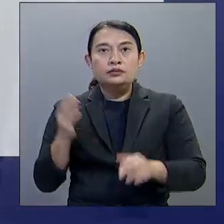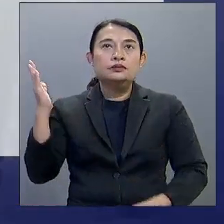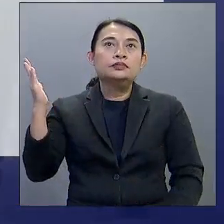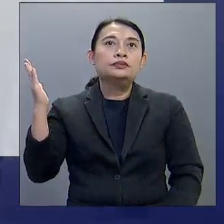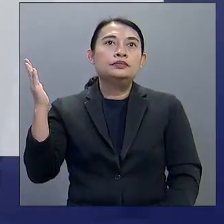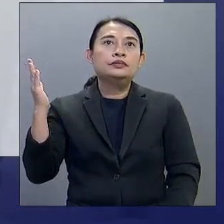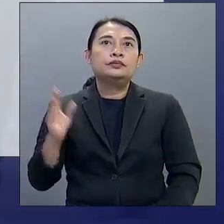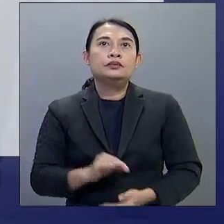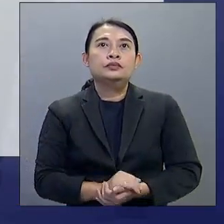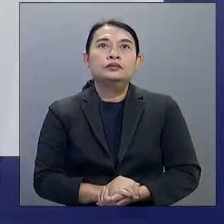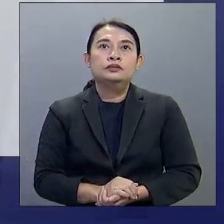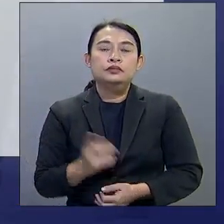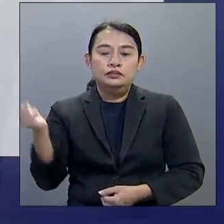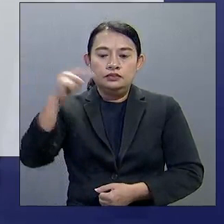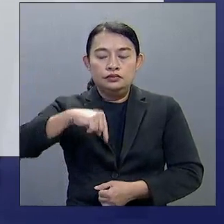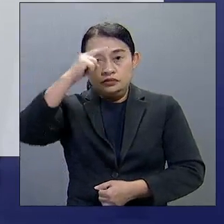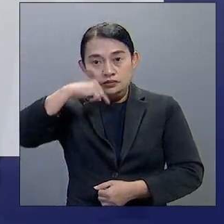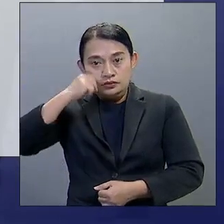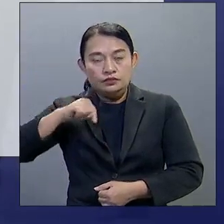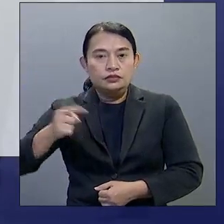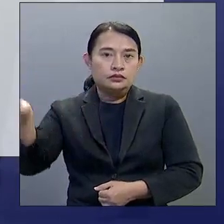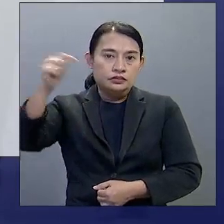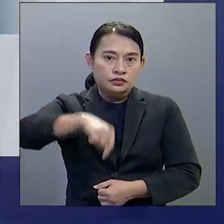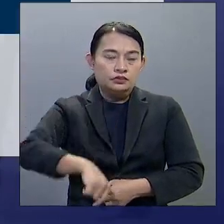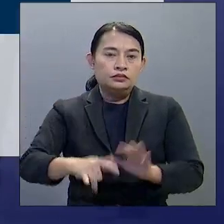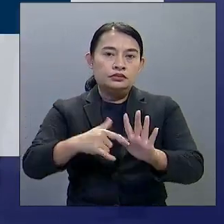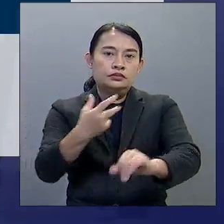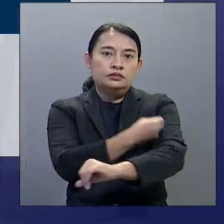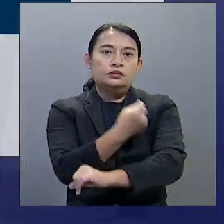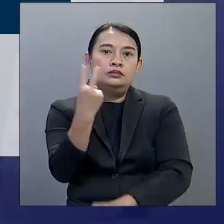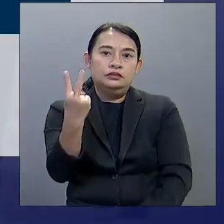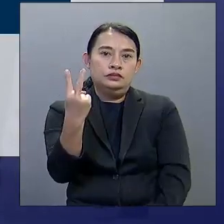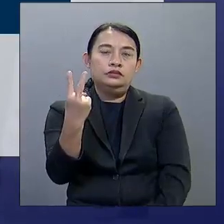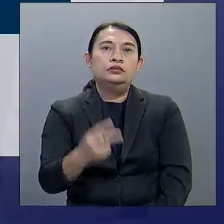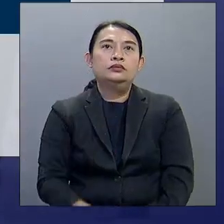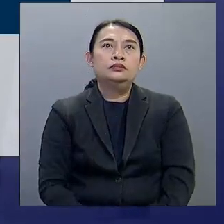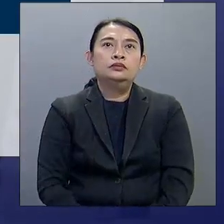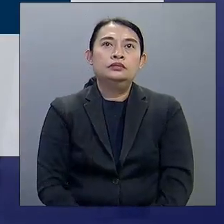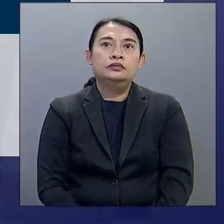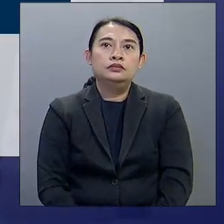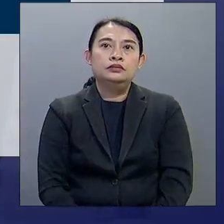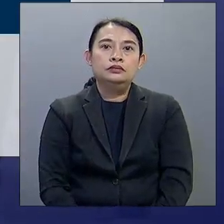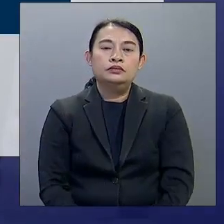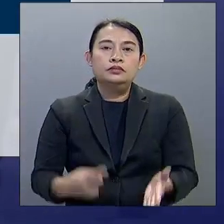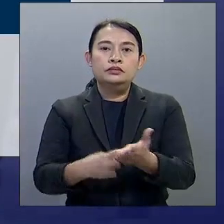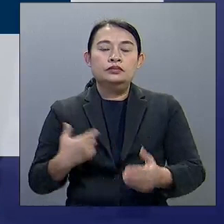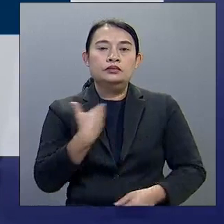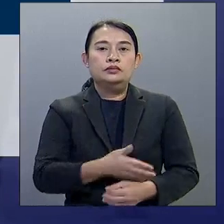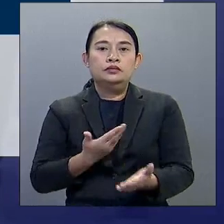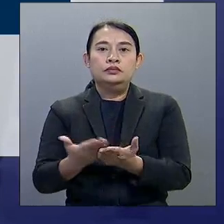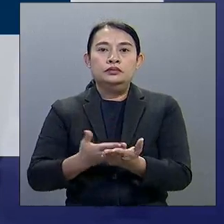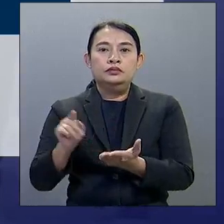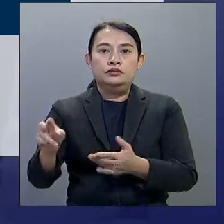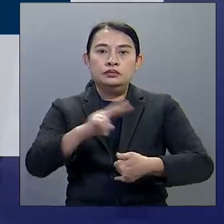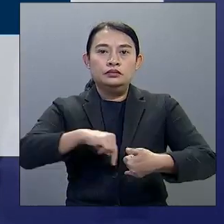าก็คือคนที่จะเดินทางมาไทยเนี่ยอย่างน้อยๆก็ต้องฉีดวัคซีนครบ2โดสนะคะมีการซื้อประกันสุขภาพก็ต้องครอบคลุม